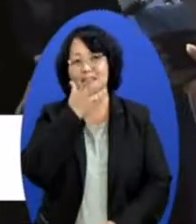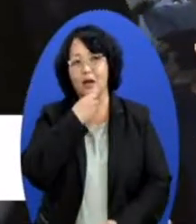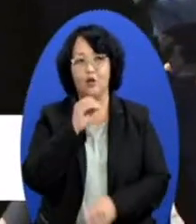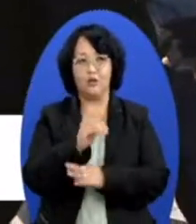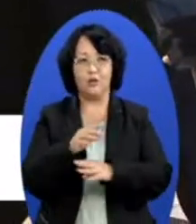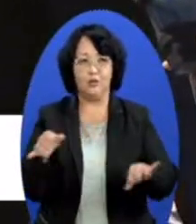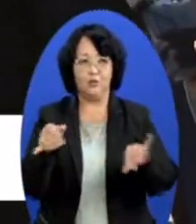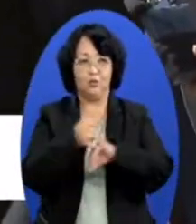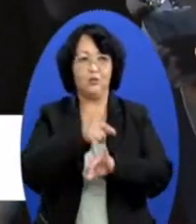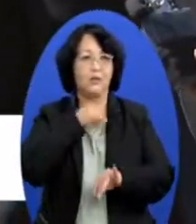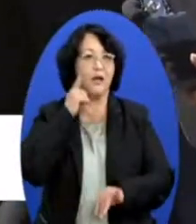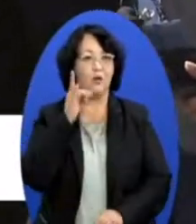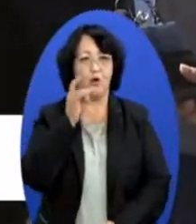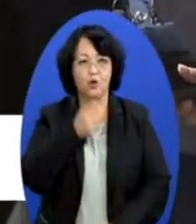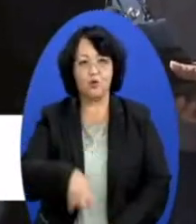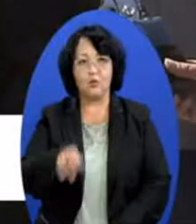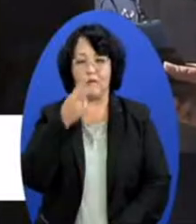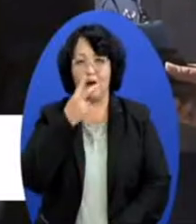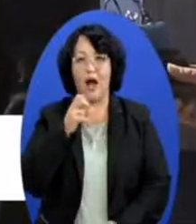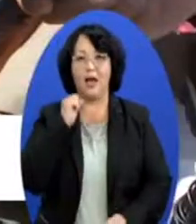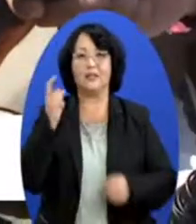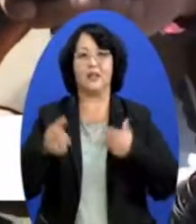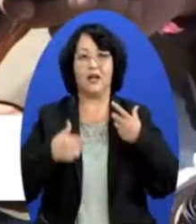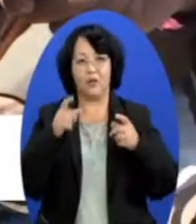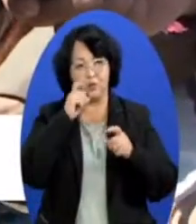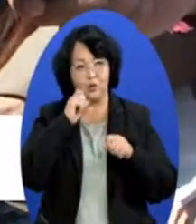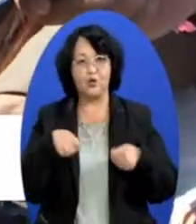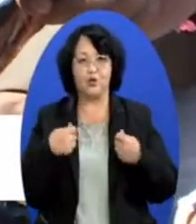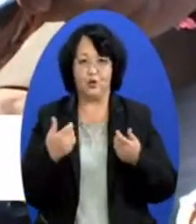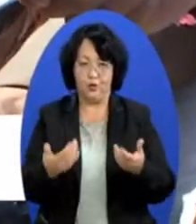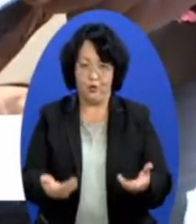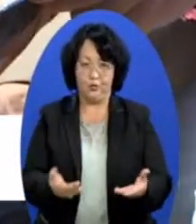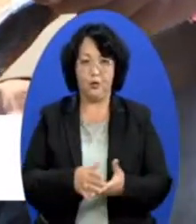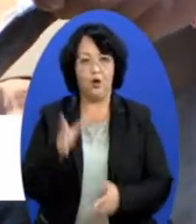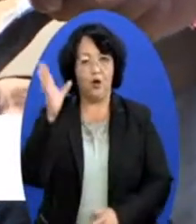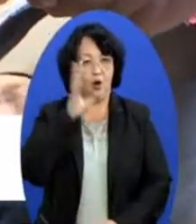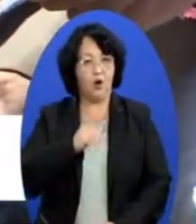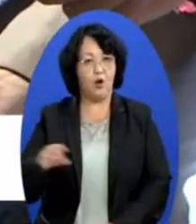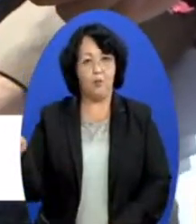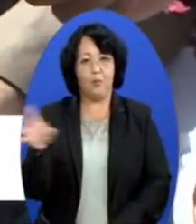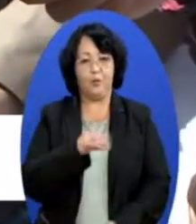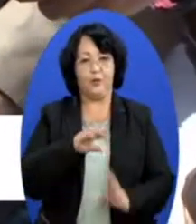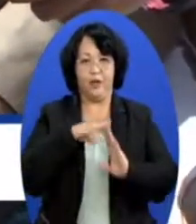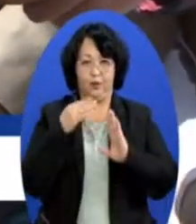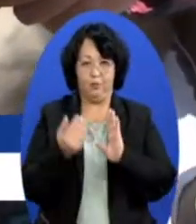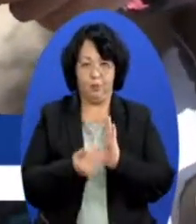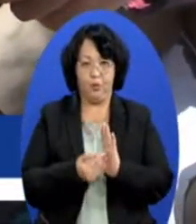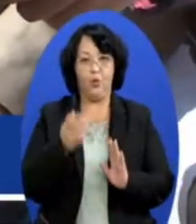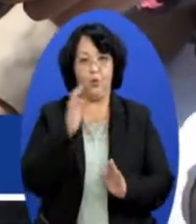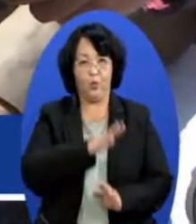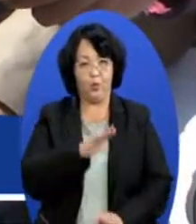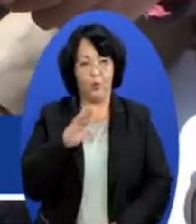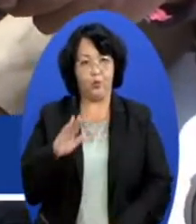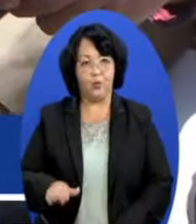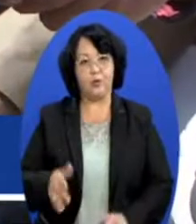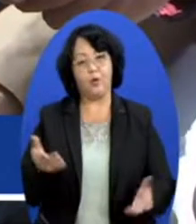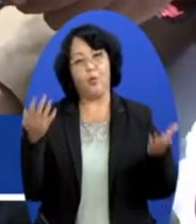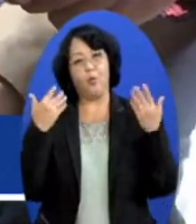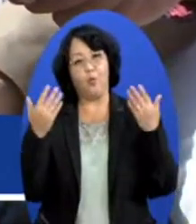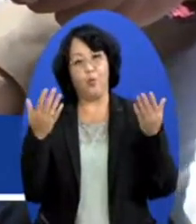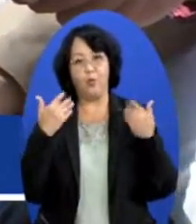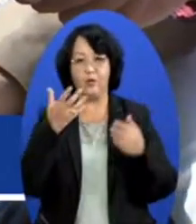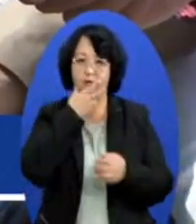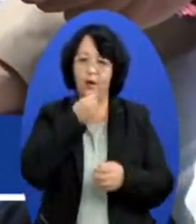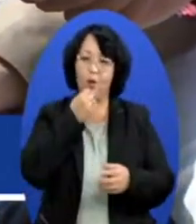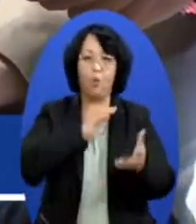залуу хосуудтай мөн таарж тэдэнд аз жаргал өгсөн юм а. Орой бол гэр бүлийн хүүхэд салхилаад миний бодлоор бол нөгөө